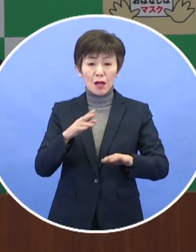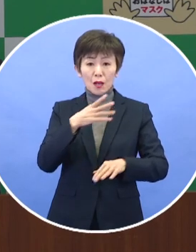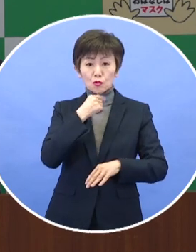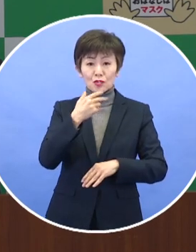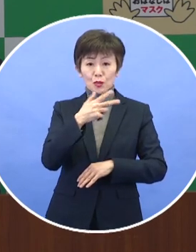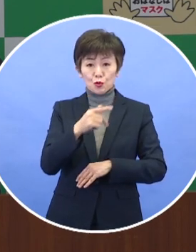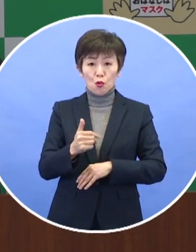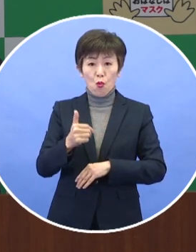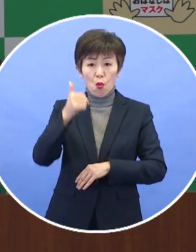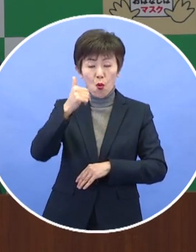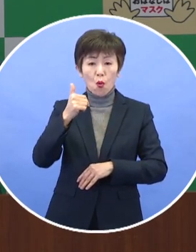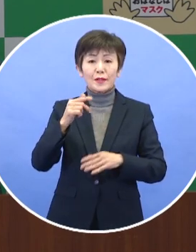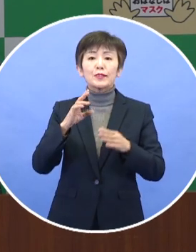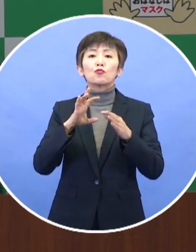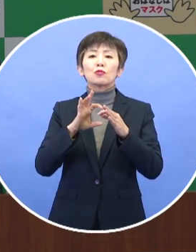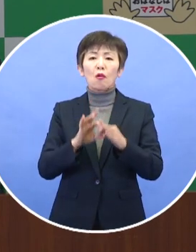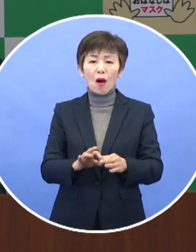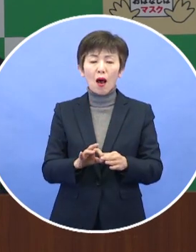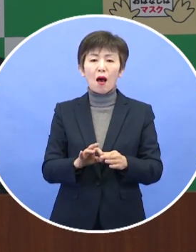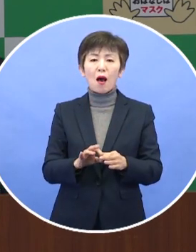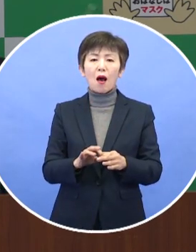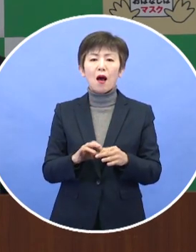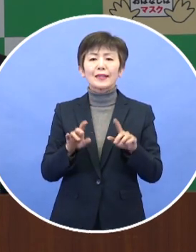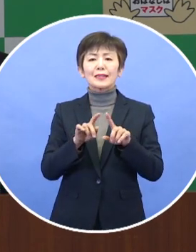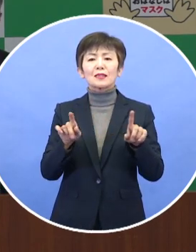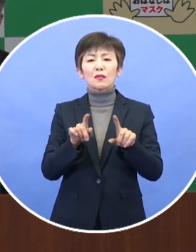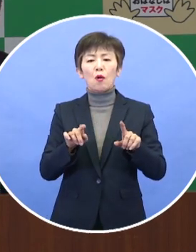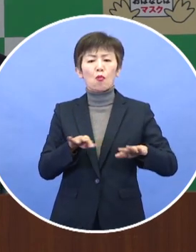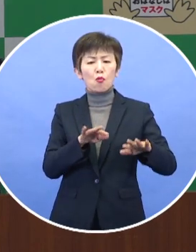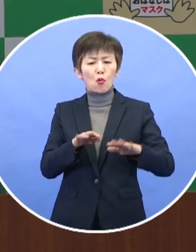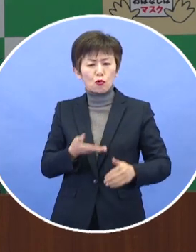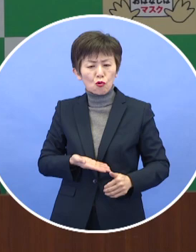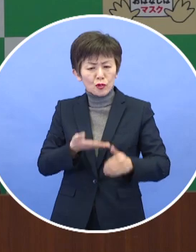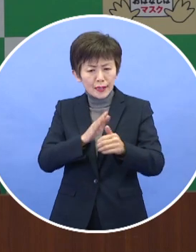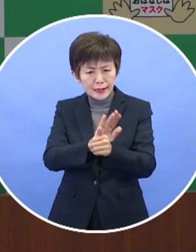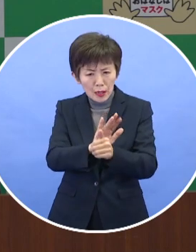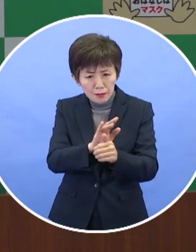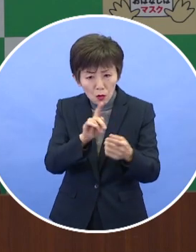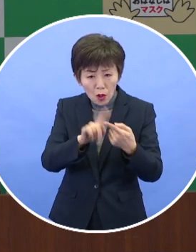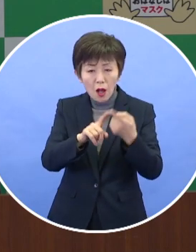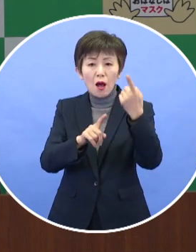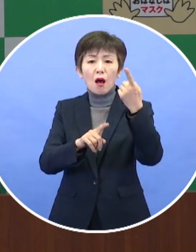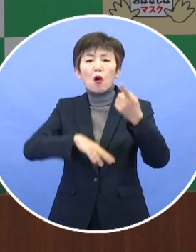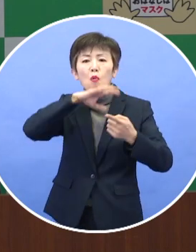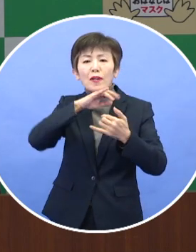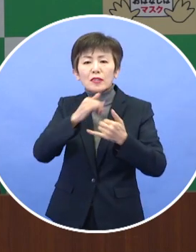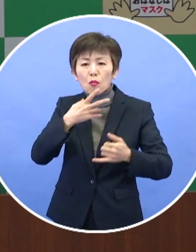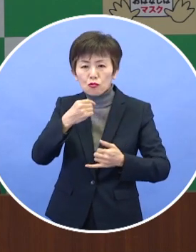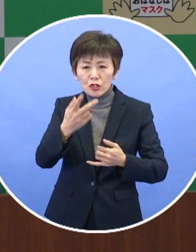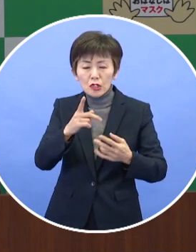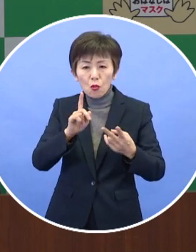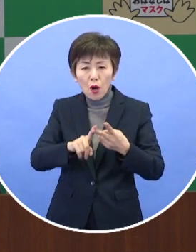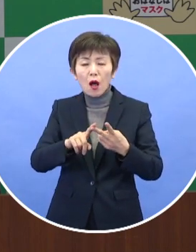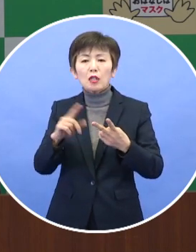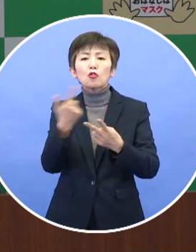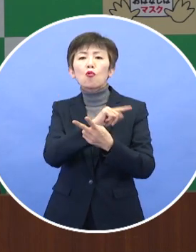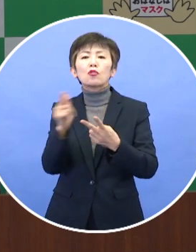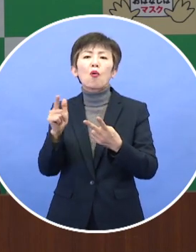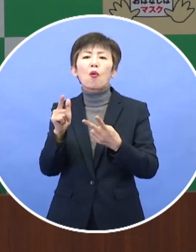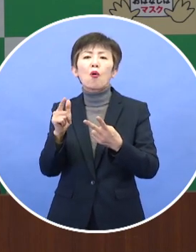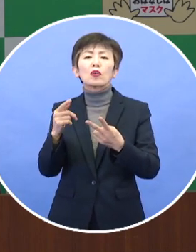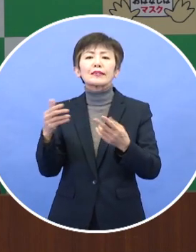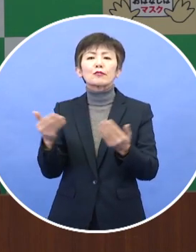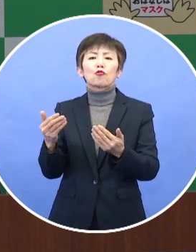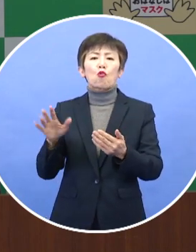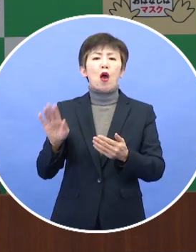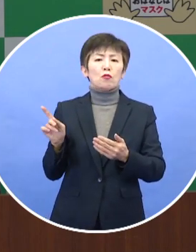についてはですね、通常の当然子どもの子育て支援とか、こ 高齢者福祉とかそういうこともあるわけですので、